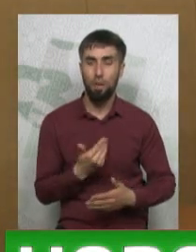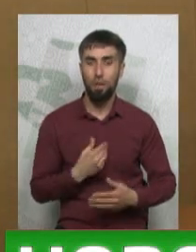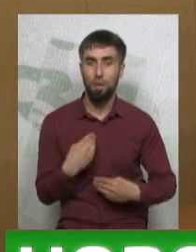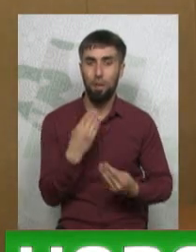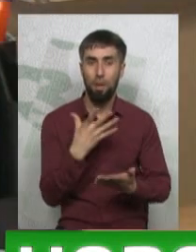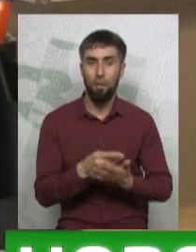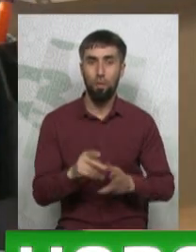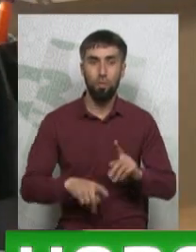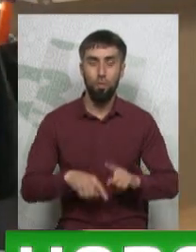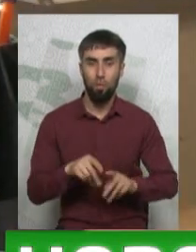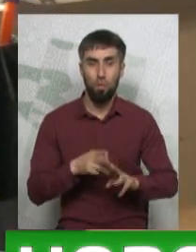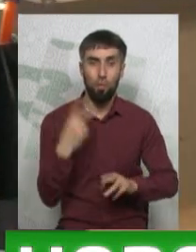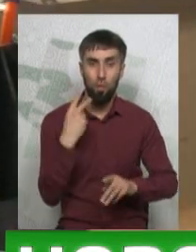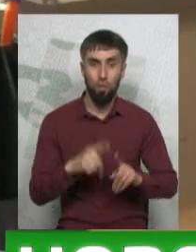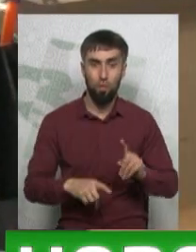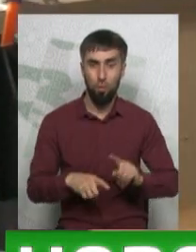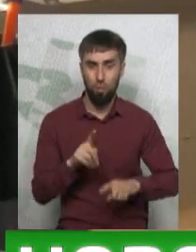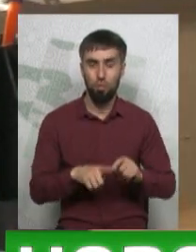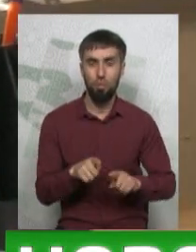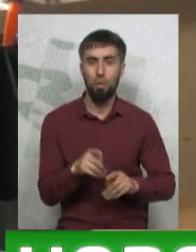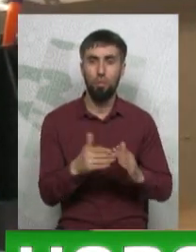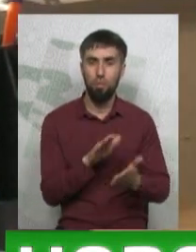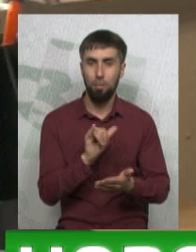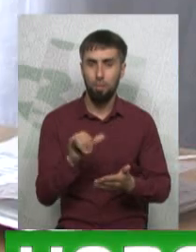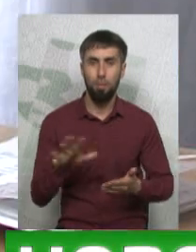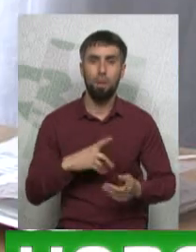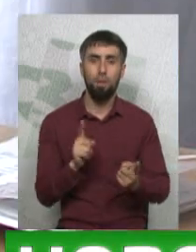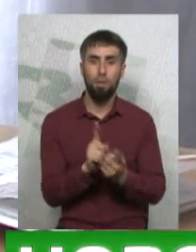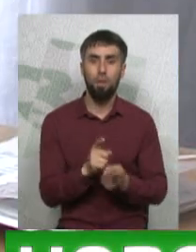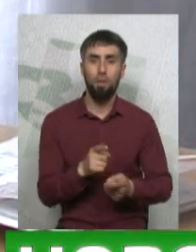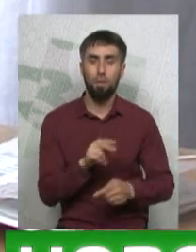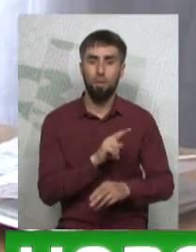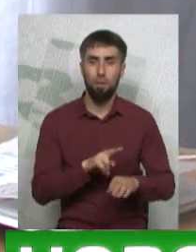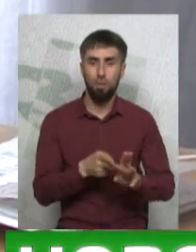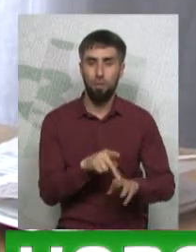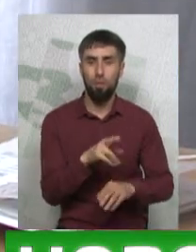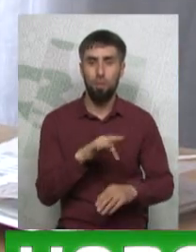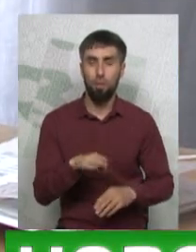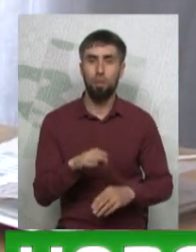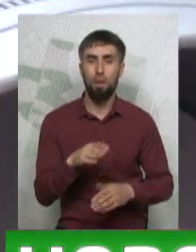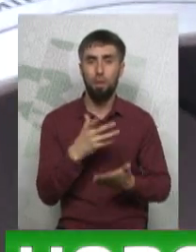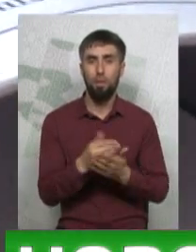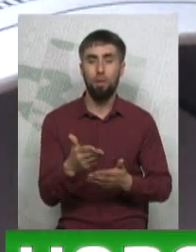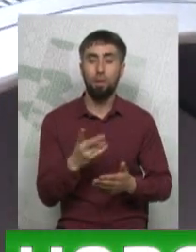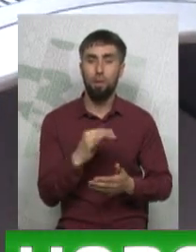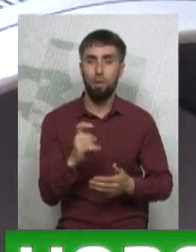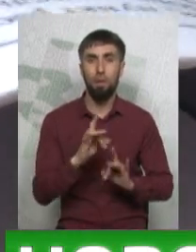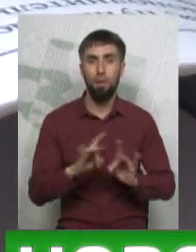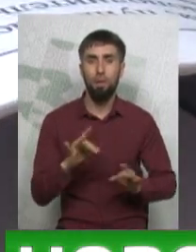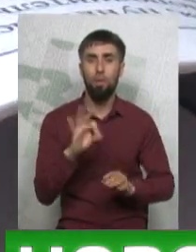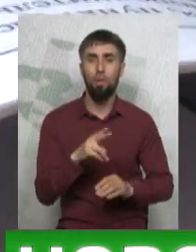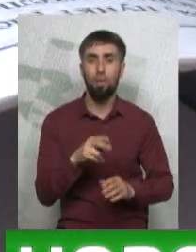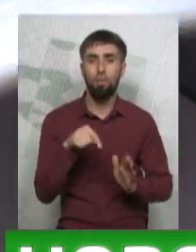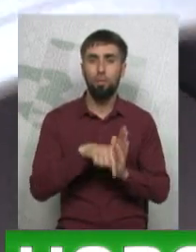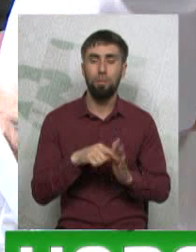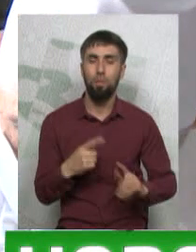свой долг родине сыграли не только подворные обходы, но и встречи сотрудников комиссариата с потенциальными призывниками. На них ребятам рассказывают о